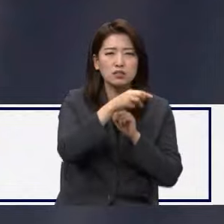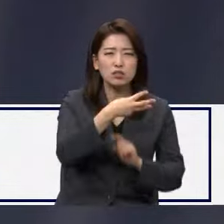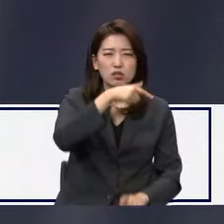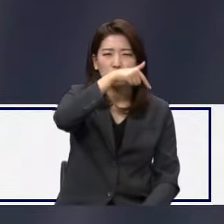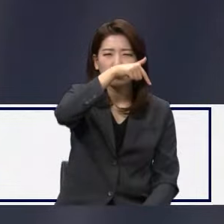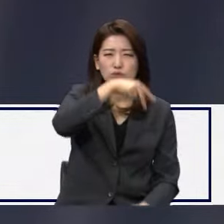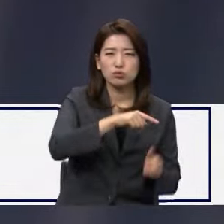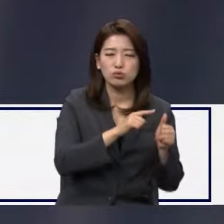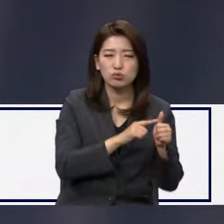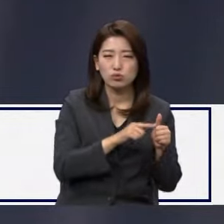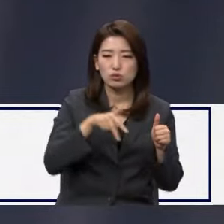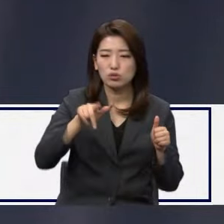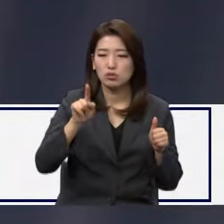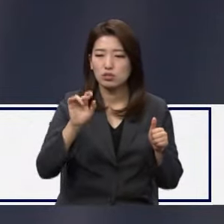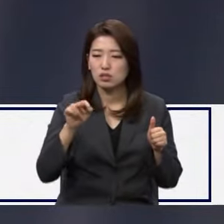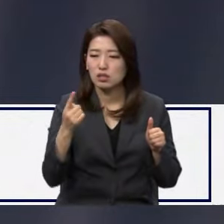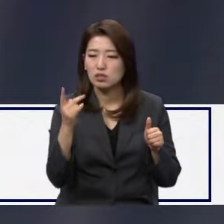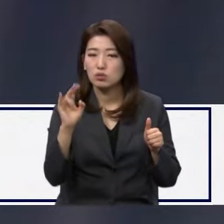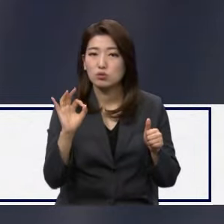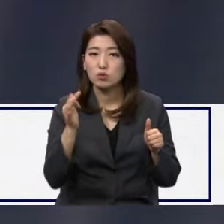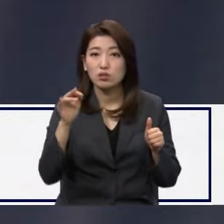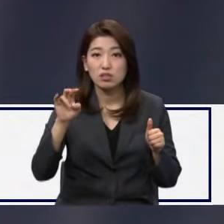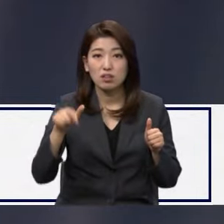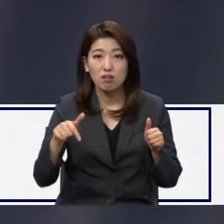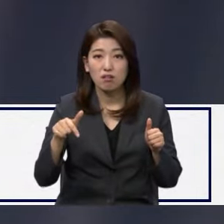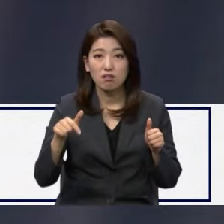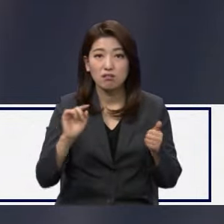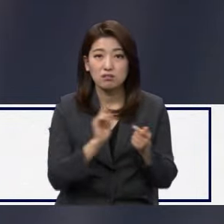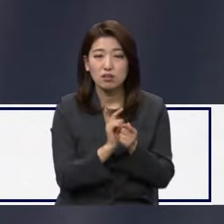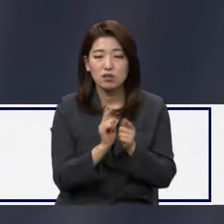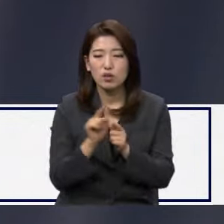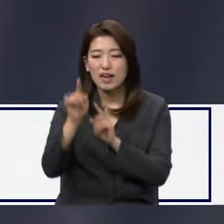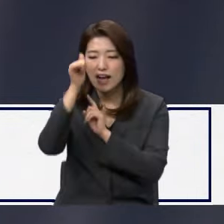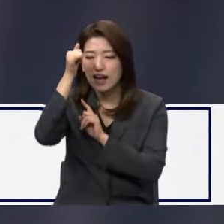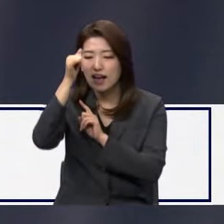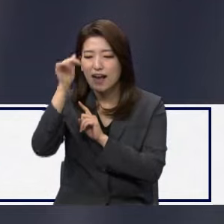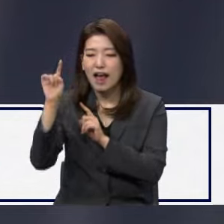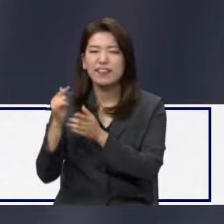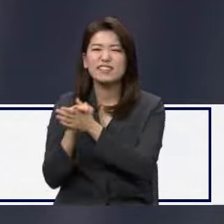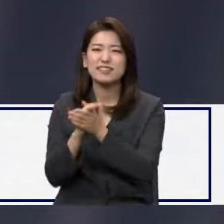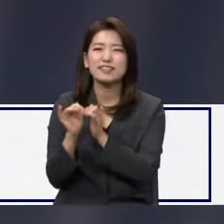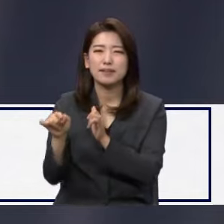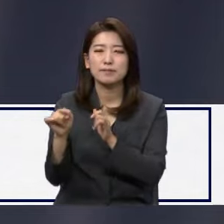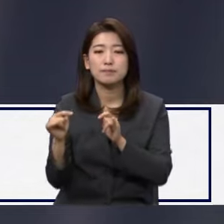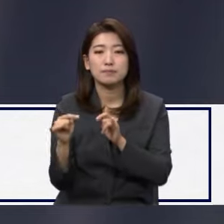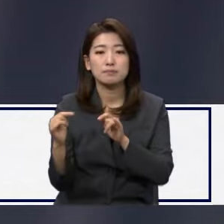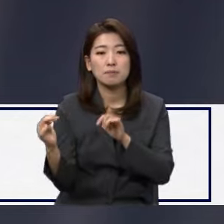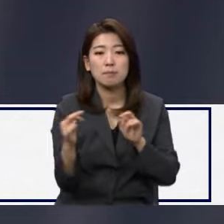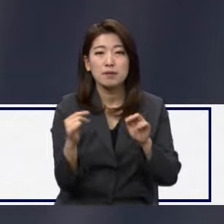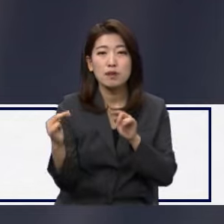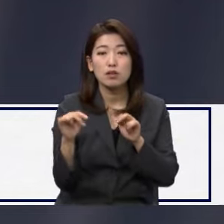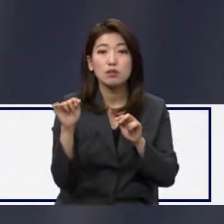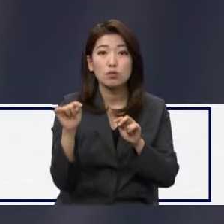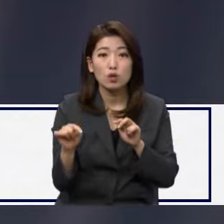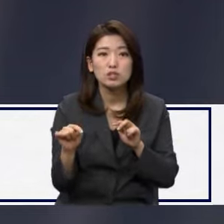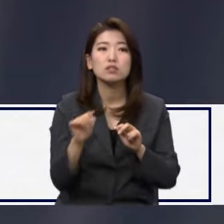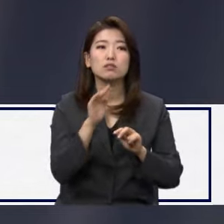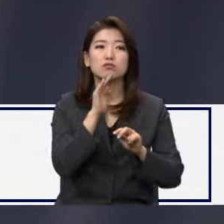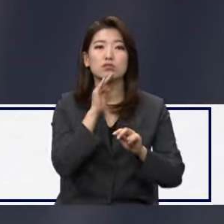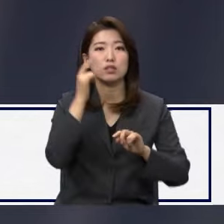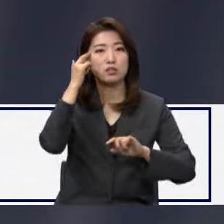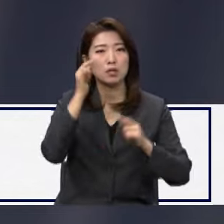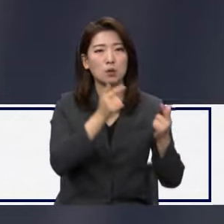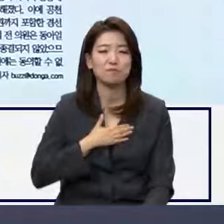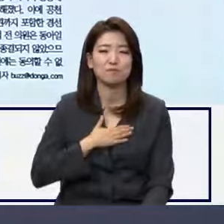토론이라고 할까요 논의가 이루어지는 것 자체가 제가 봤을 때 굉장히 좀 건전한 그리고 또 건설적인 지금 공정 과정이 이루어지는 과정이라 좀